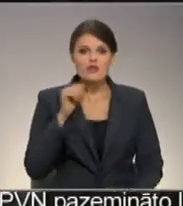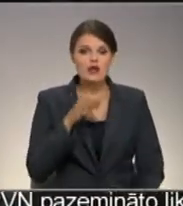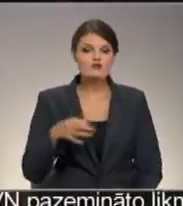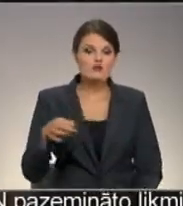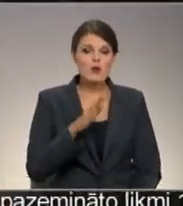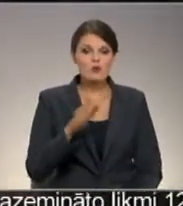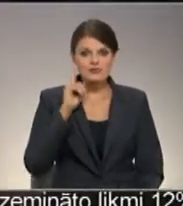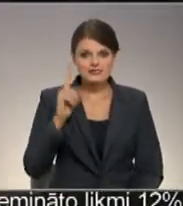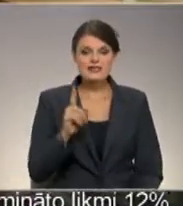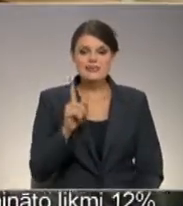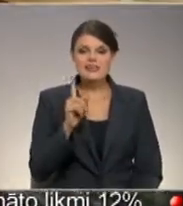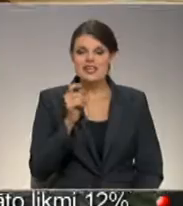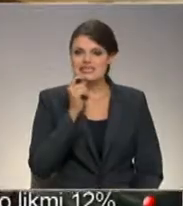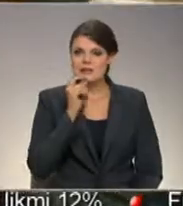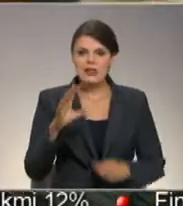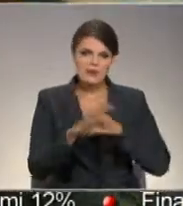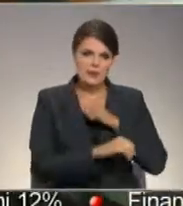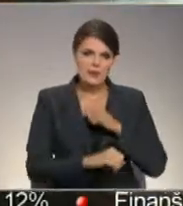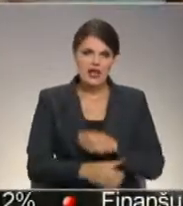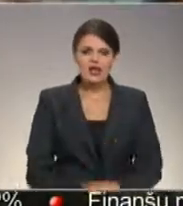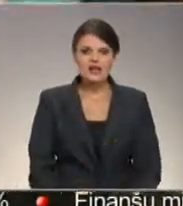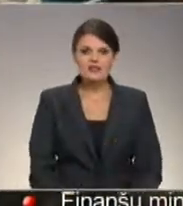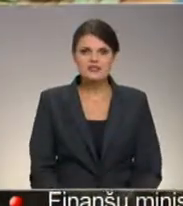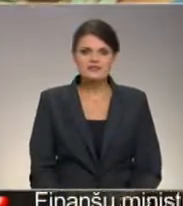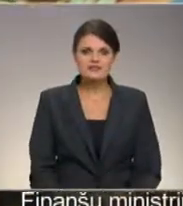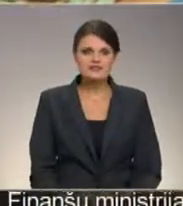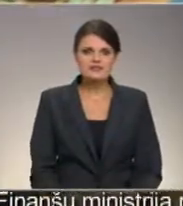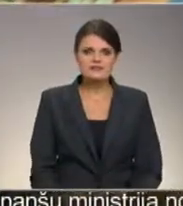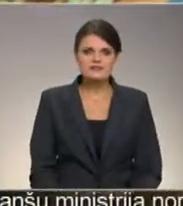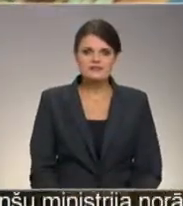novadam, būs zinām vien septembra beigās. Baiba Denberga, Terēze Matisone, Talsu televīzija.